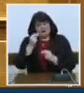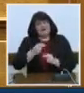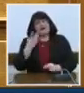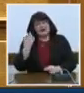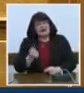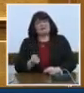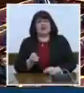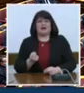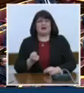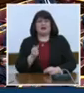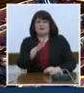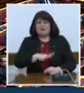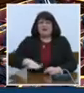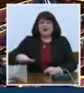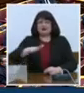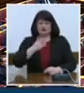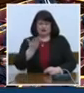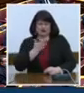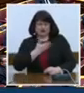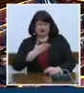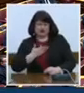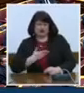παντού.